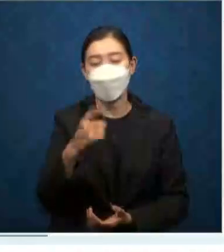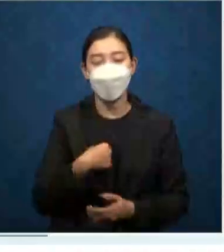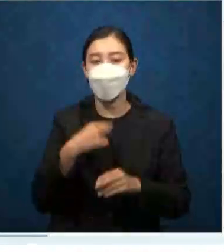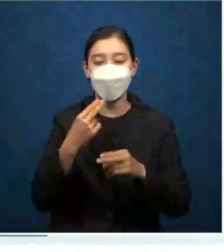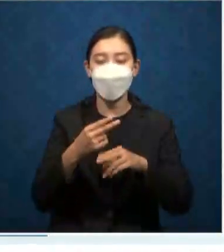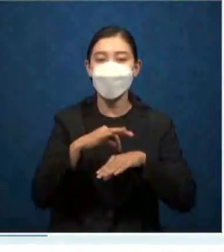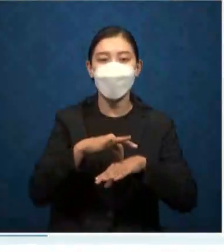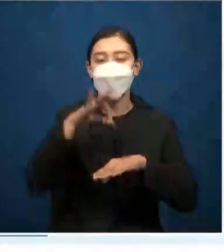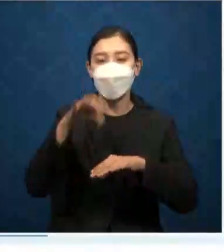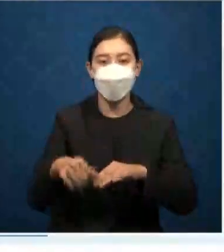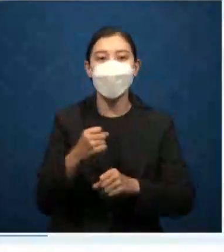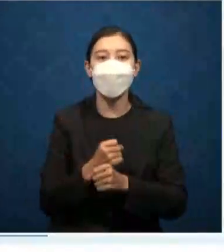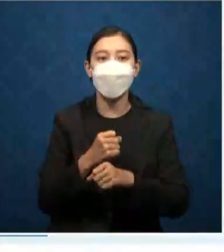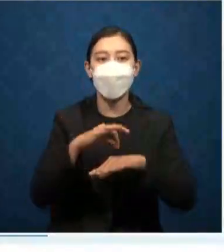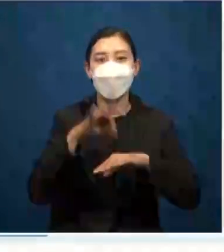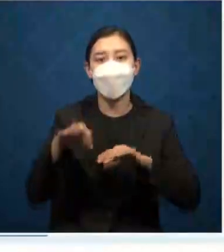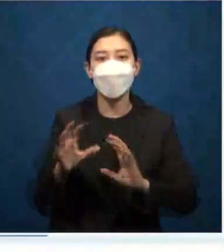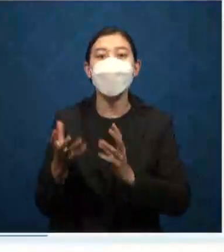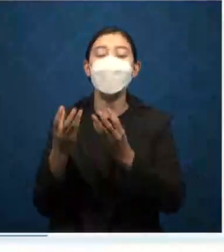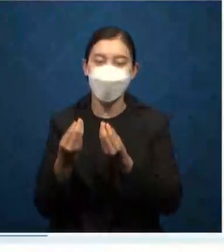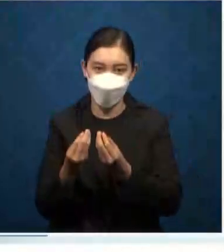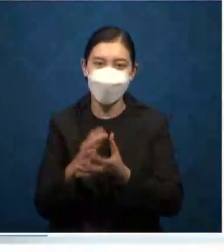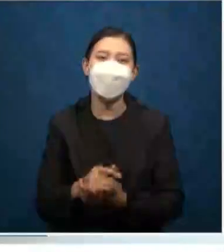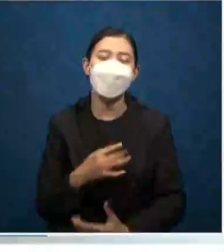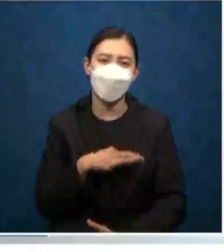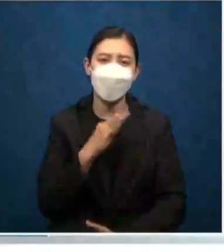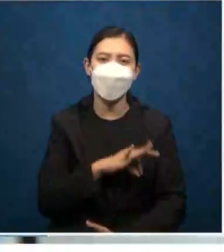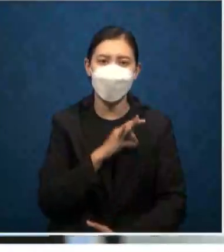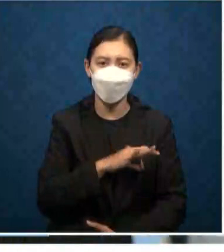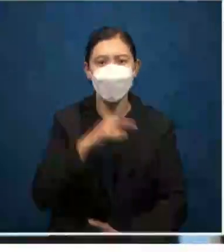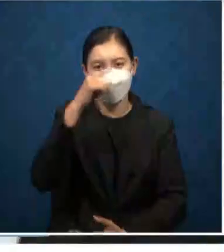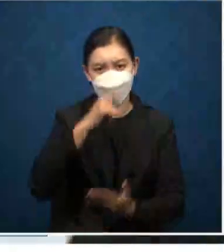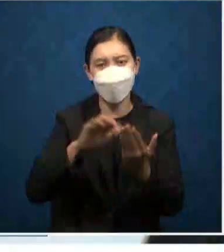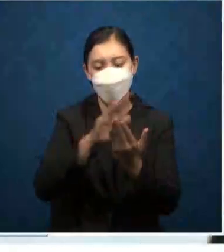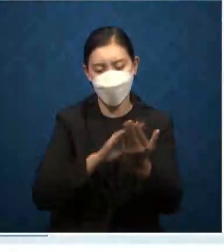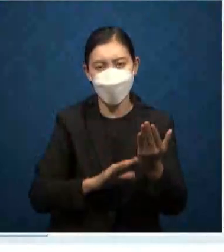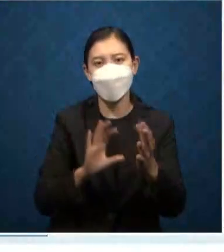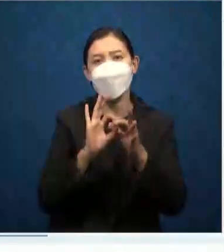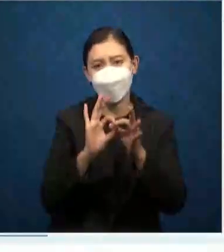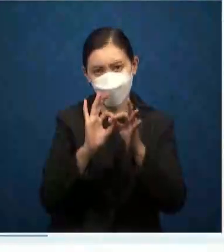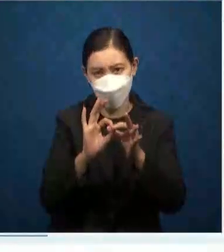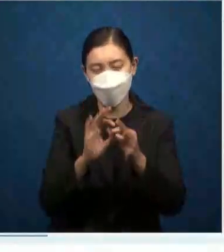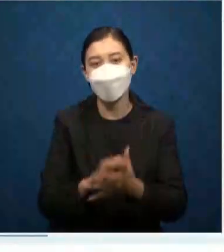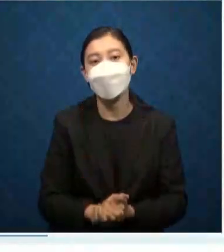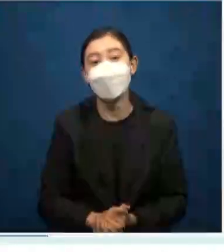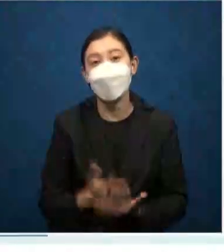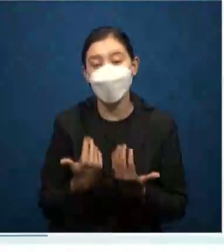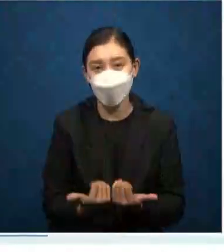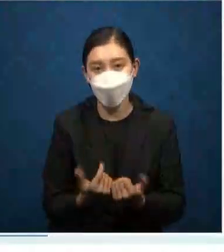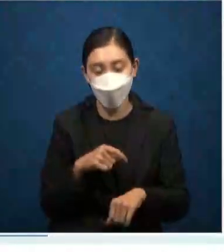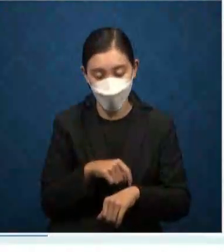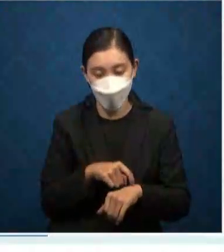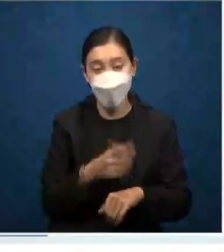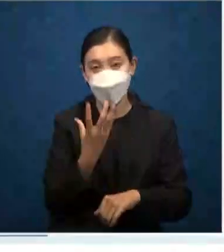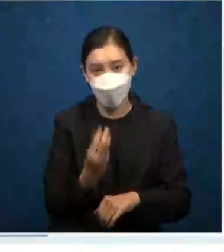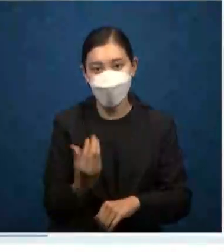นก็ฝากด้วยความห่วงใยบริษัทประเทศไทยจริงๆครับท่านประธานมีเวลาที่เหลือตรงนี้ผมขอไปประเด็นย่อย